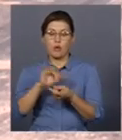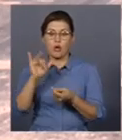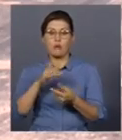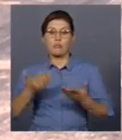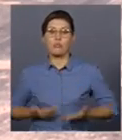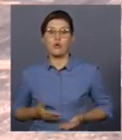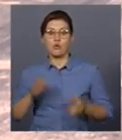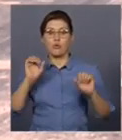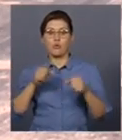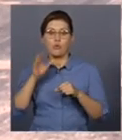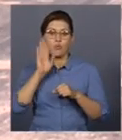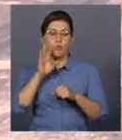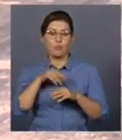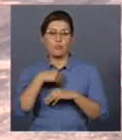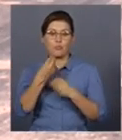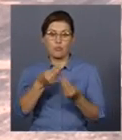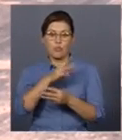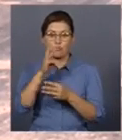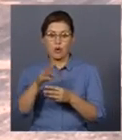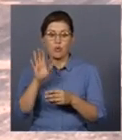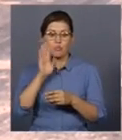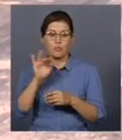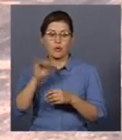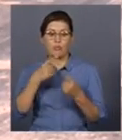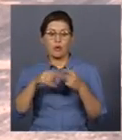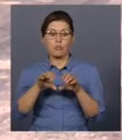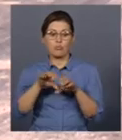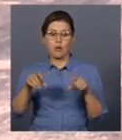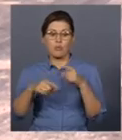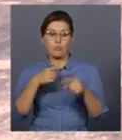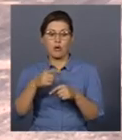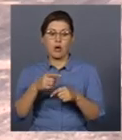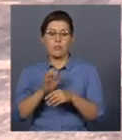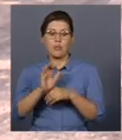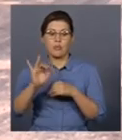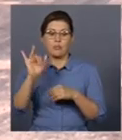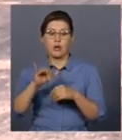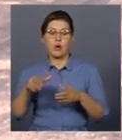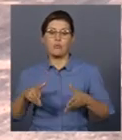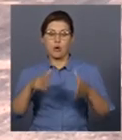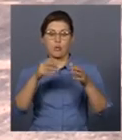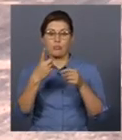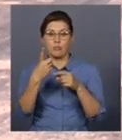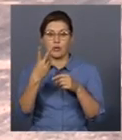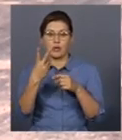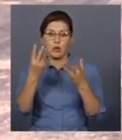тұрғындарға суық су бұрынғысынша беріліп жатыр, өйткені біз суды басқа құбыр тармақтар арқылы жібердік. Тас жол 1-2 күнде қалпына келеді.